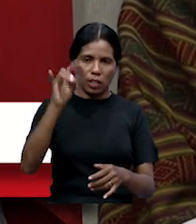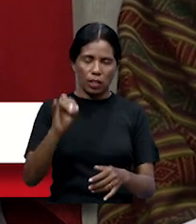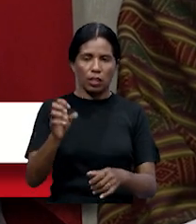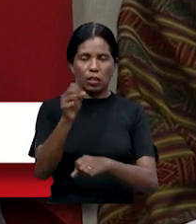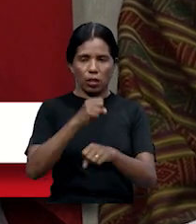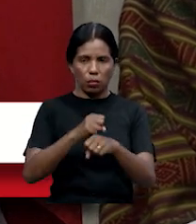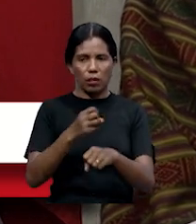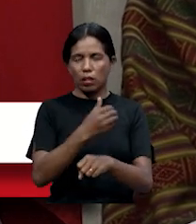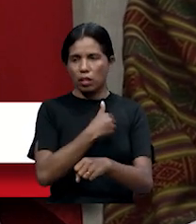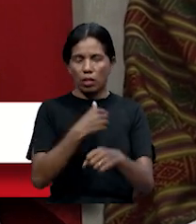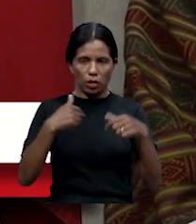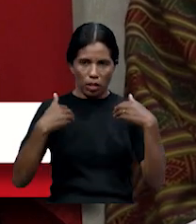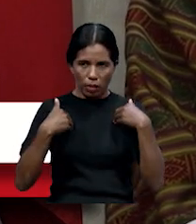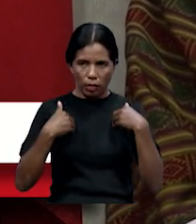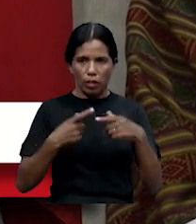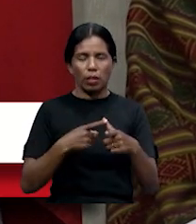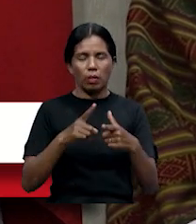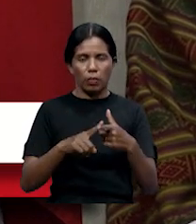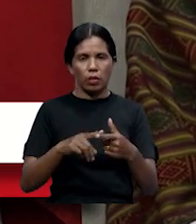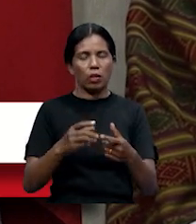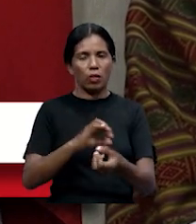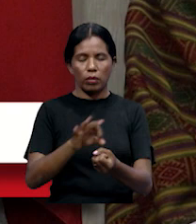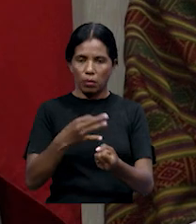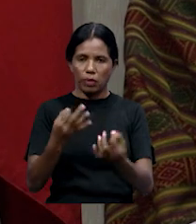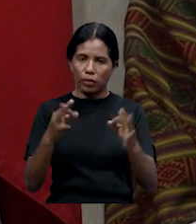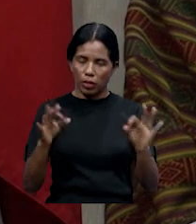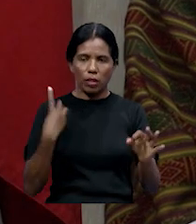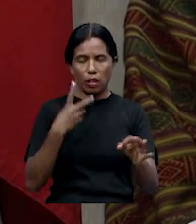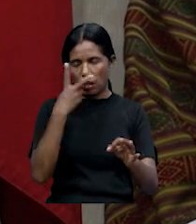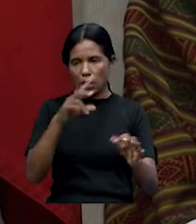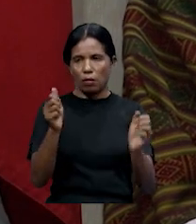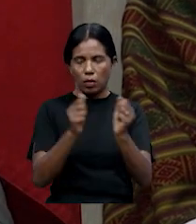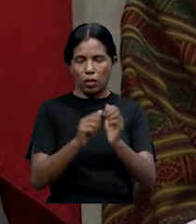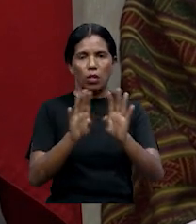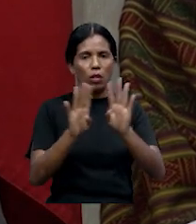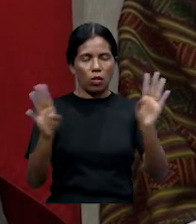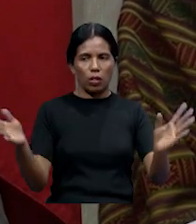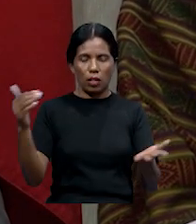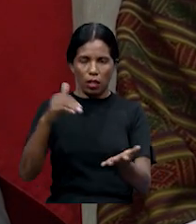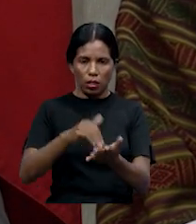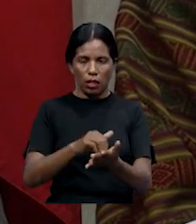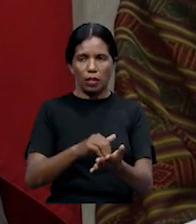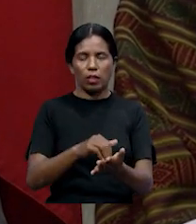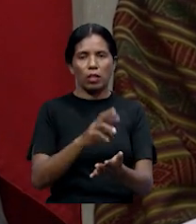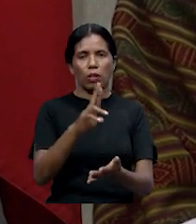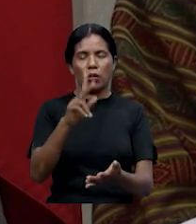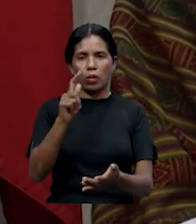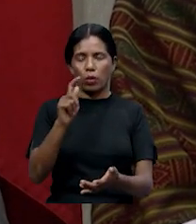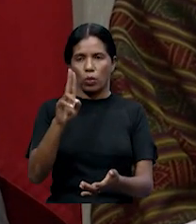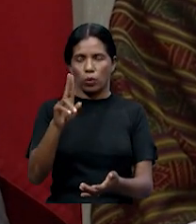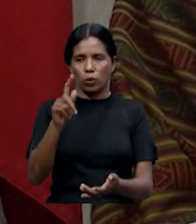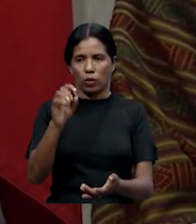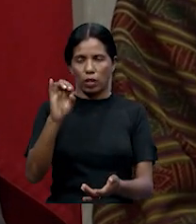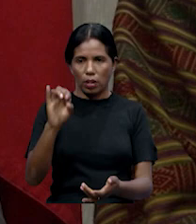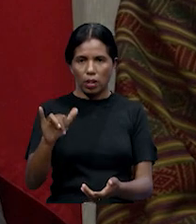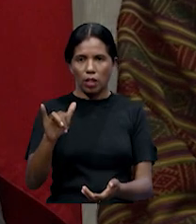sirau kia, mai bem depois de pandemia, ko hinloron ita sistema tu, ko hin reativa filafali, rute Dili,